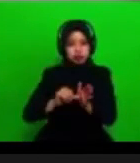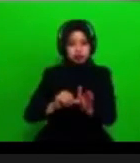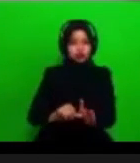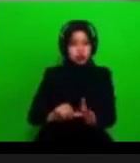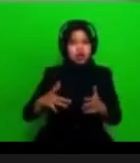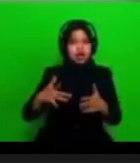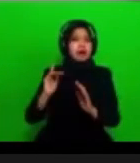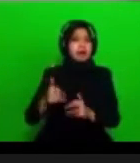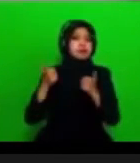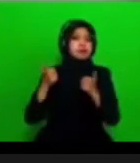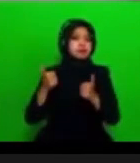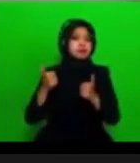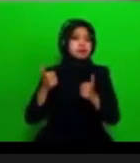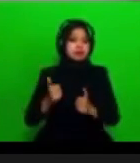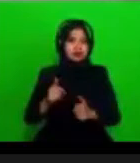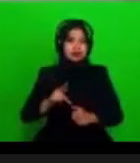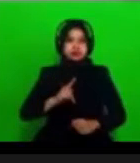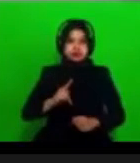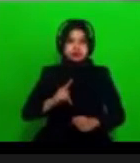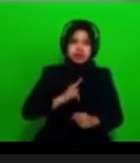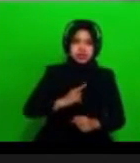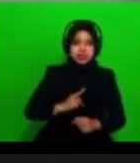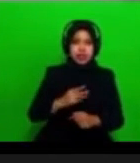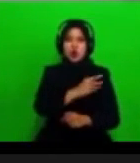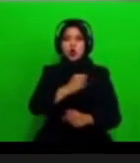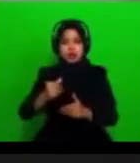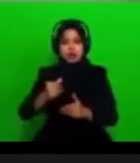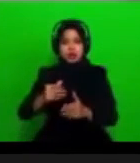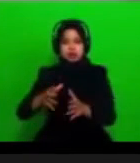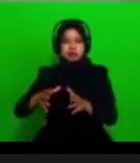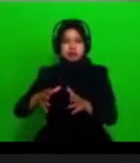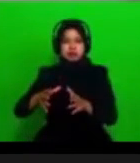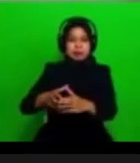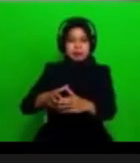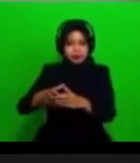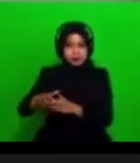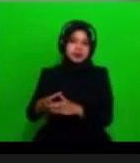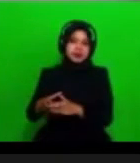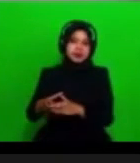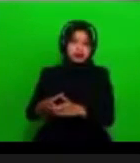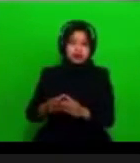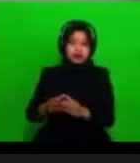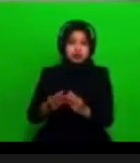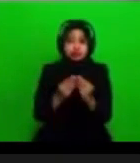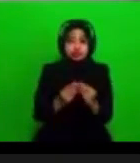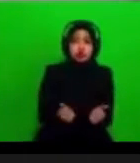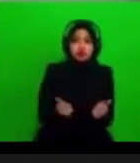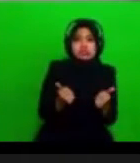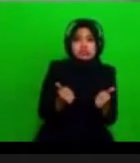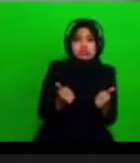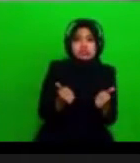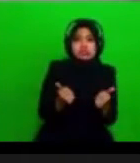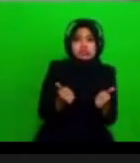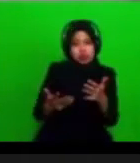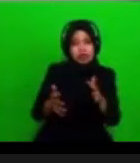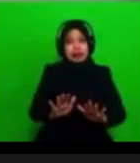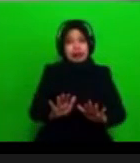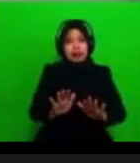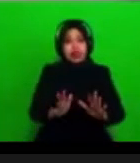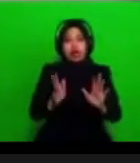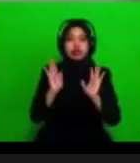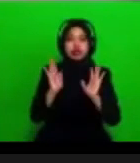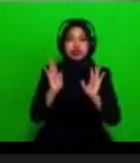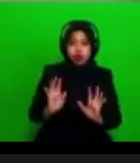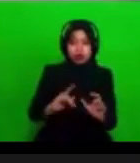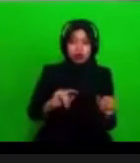sangat membantu para peserta didik yang ekonominya marginal. Namun solusi tersebut hanya bersifat sementara